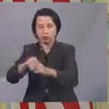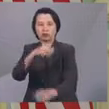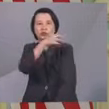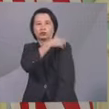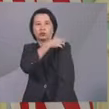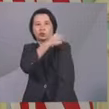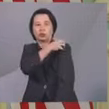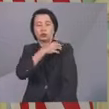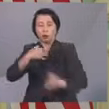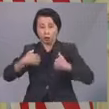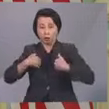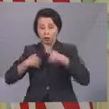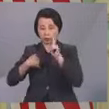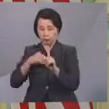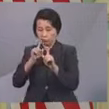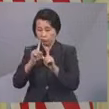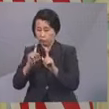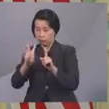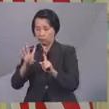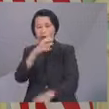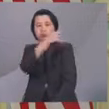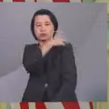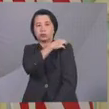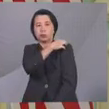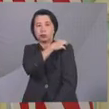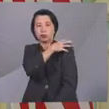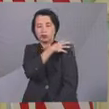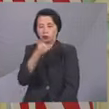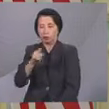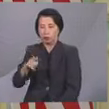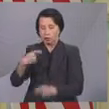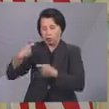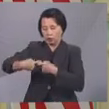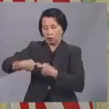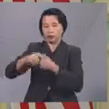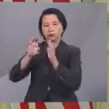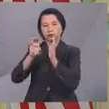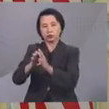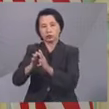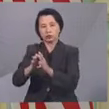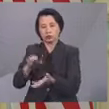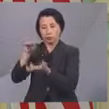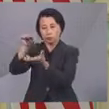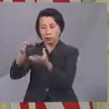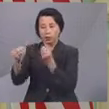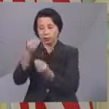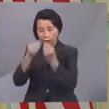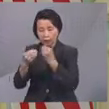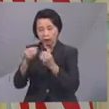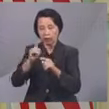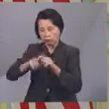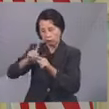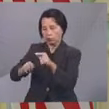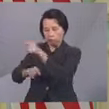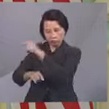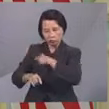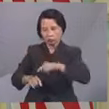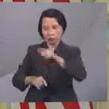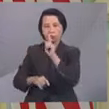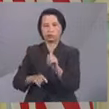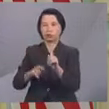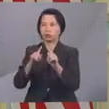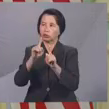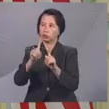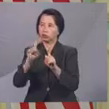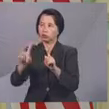pegawai-pegawai. Ada 114 pegawai dan mereka yang berkaitan seperti pembekal makanan dan sebagainya.